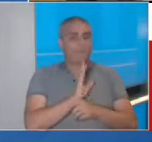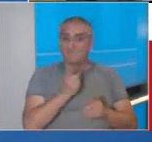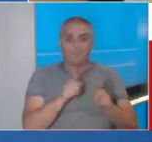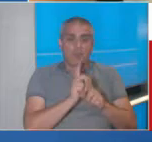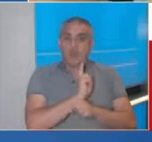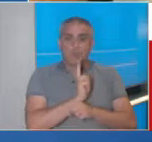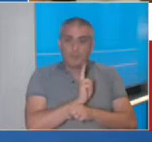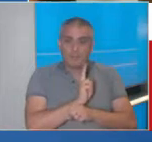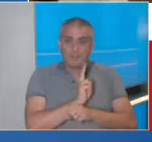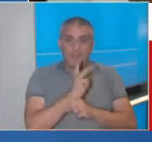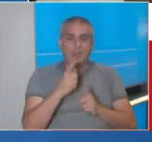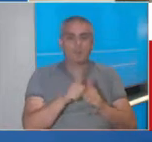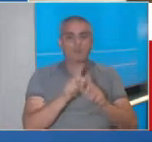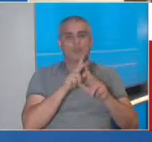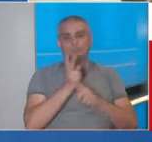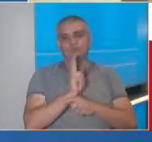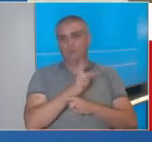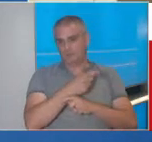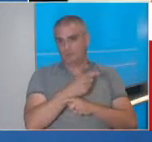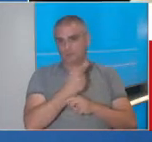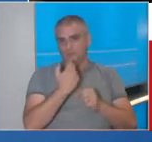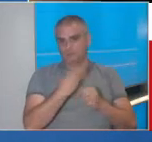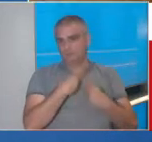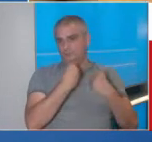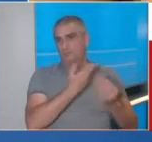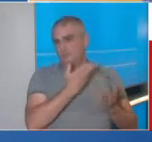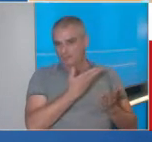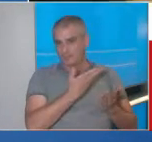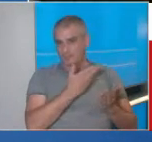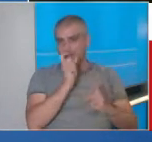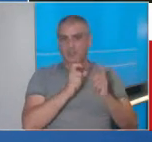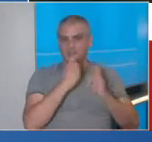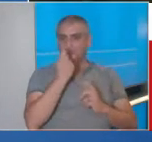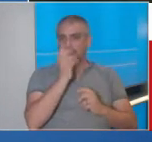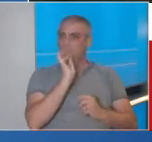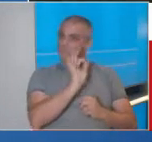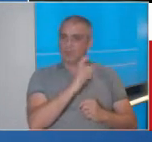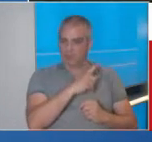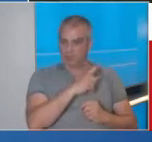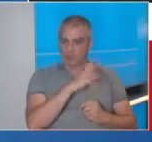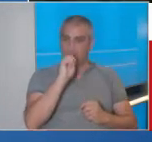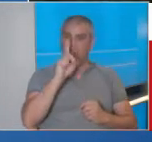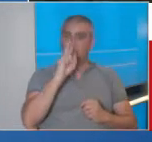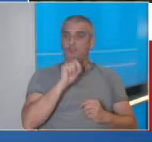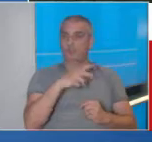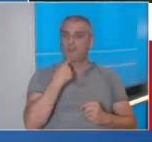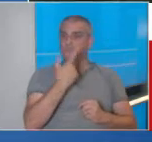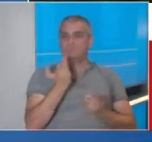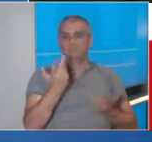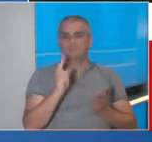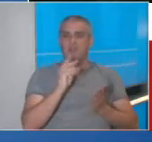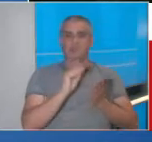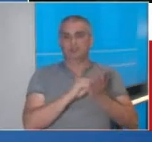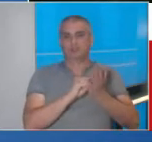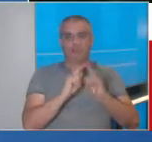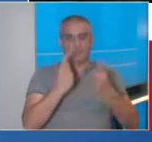המרמה? איזשהו מצג שווא שהוצג שם לאנשי הכספים של מילצ'ן, שאומרים שיש איזשהו צורך